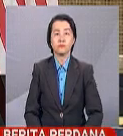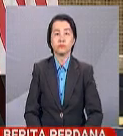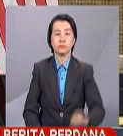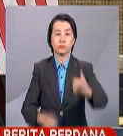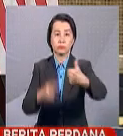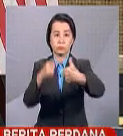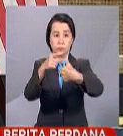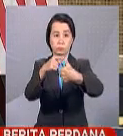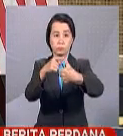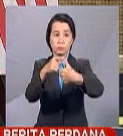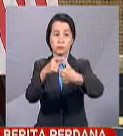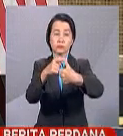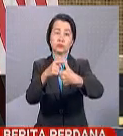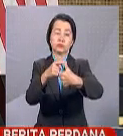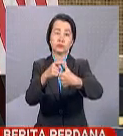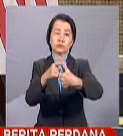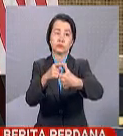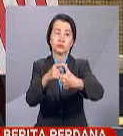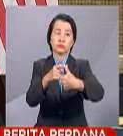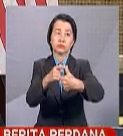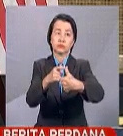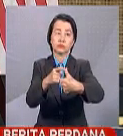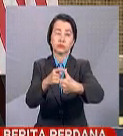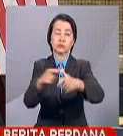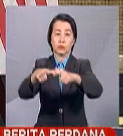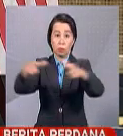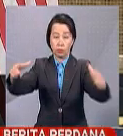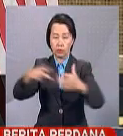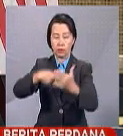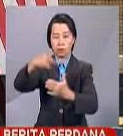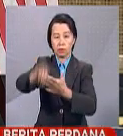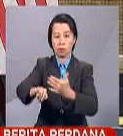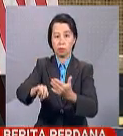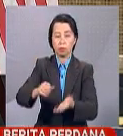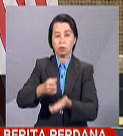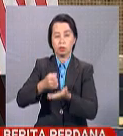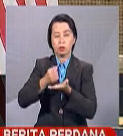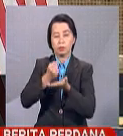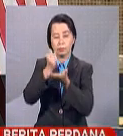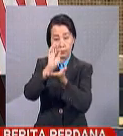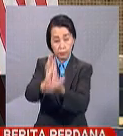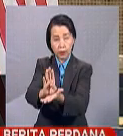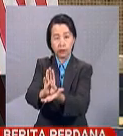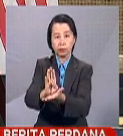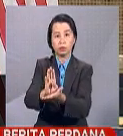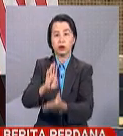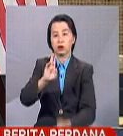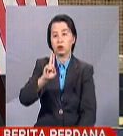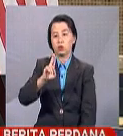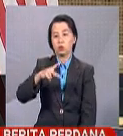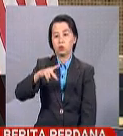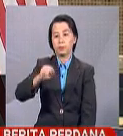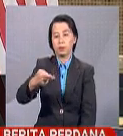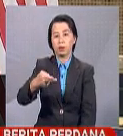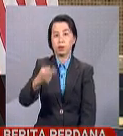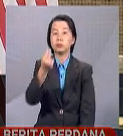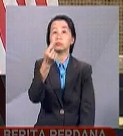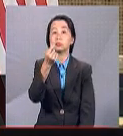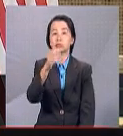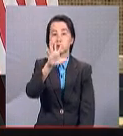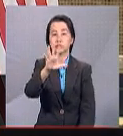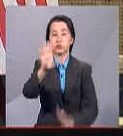hai pertama perluasan program subsidi upah ia bernilai 5 billion